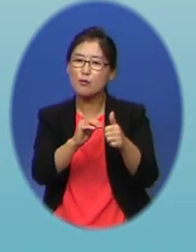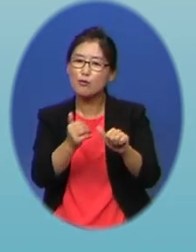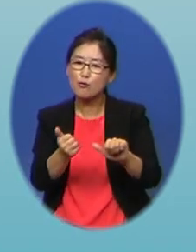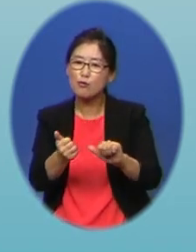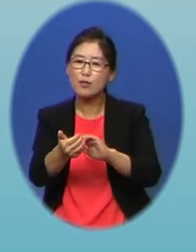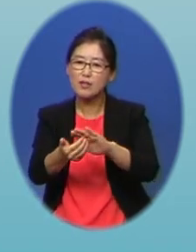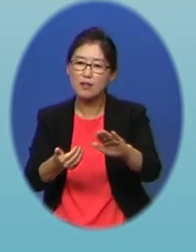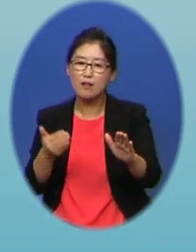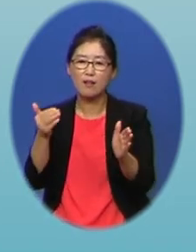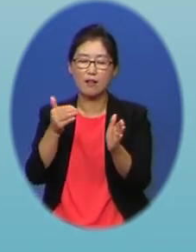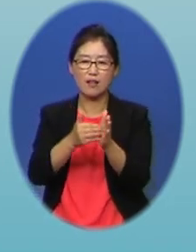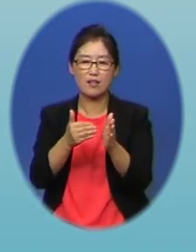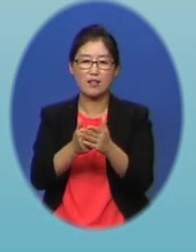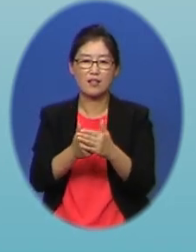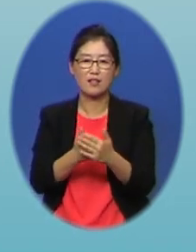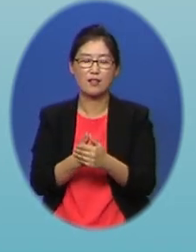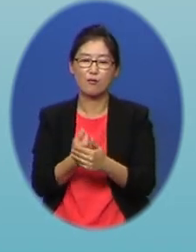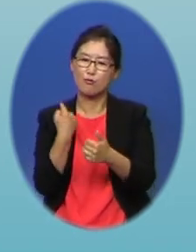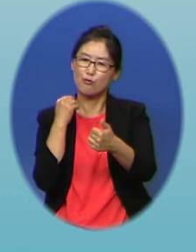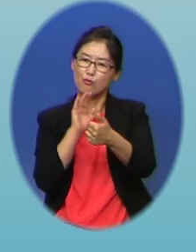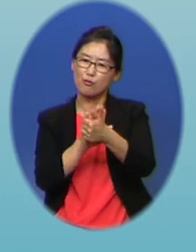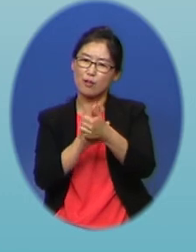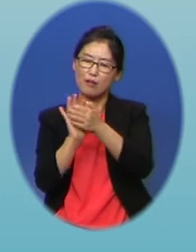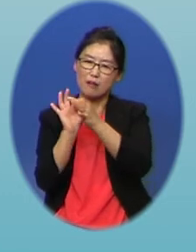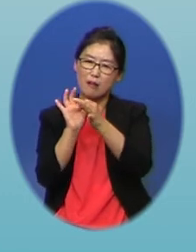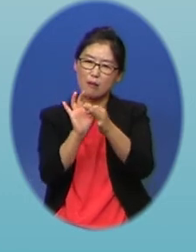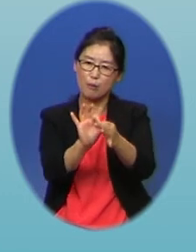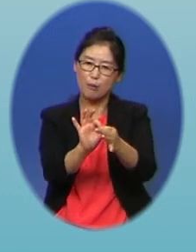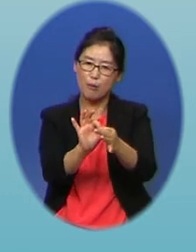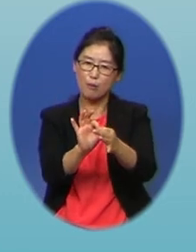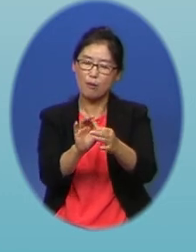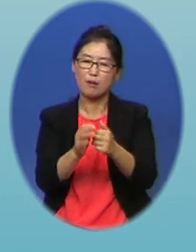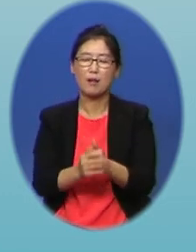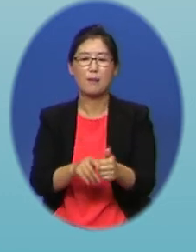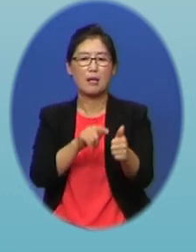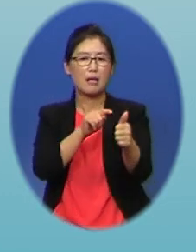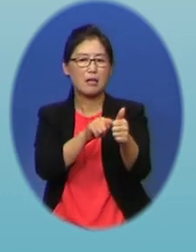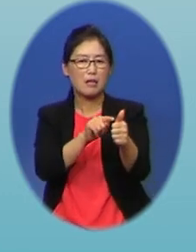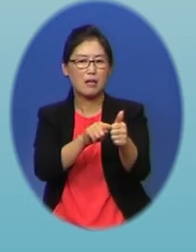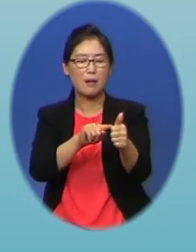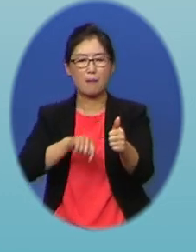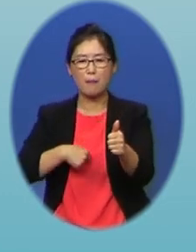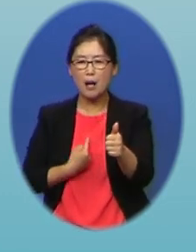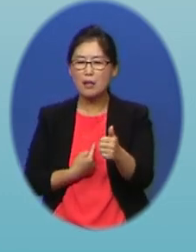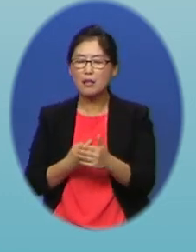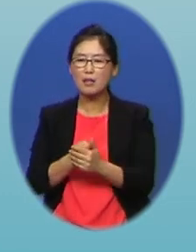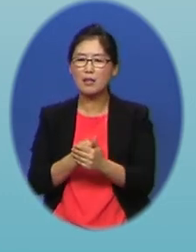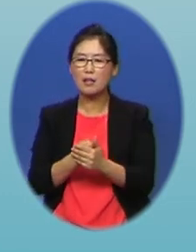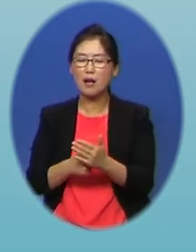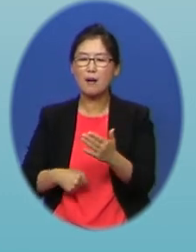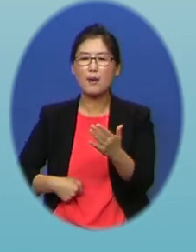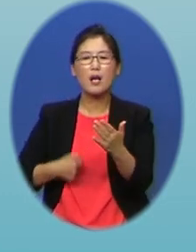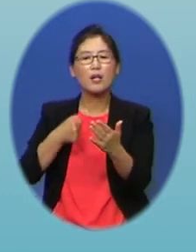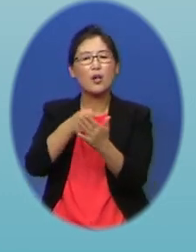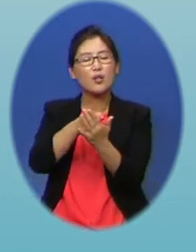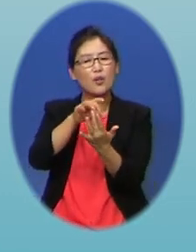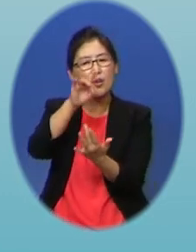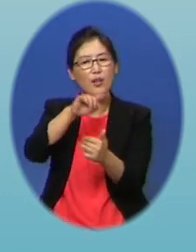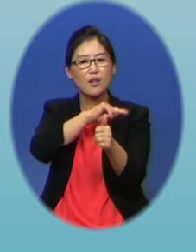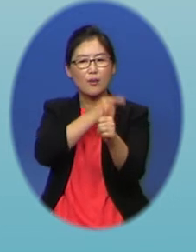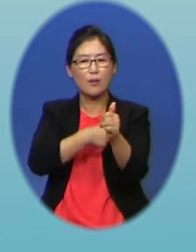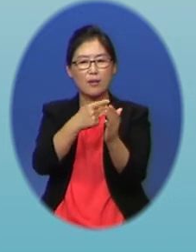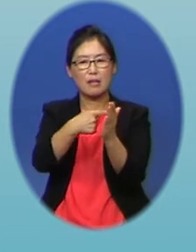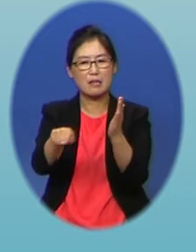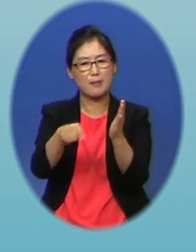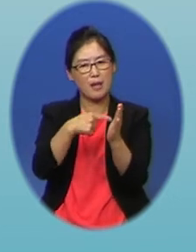때까지 후견이 지속된다는 점에서 이 피성년 후견인의 자기 결정권을 심각하게 침해하는 문제가 있는